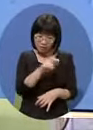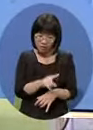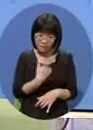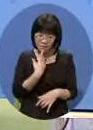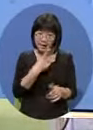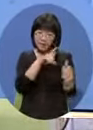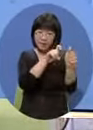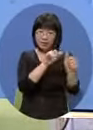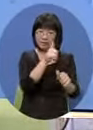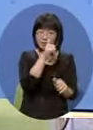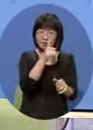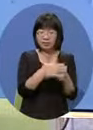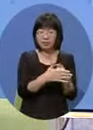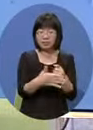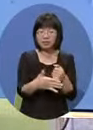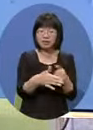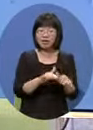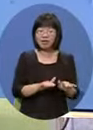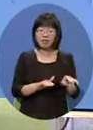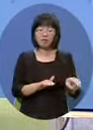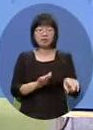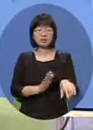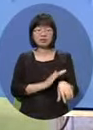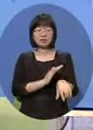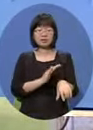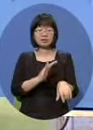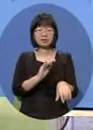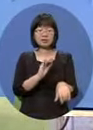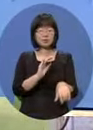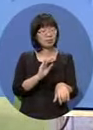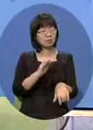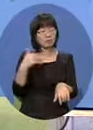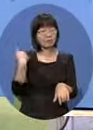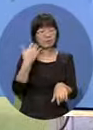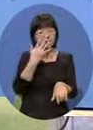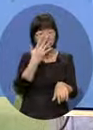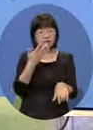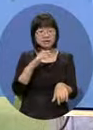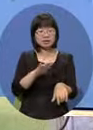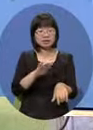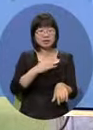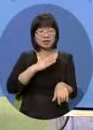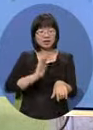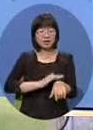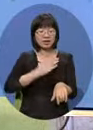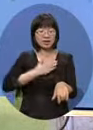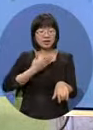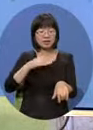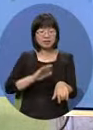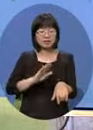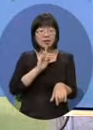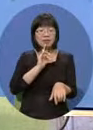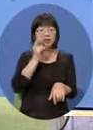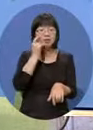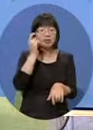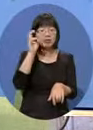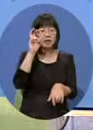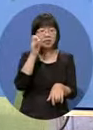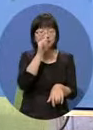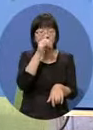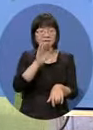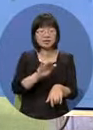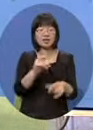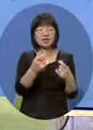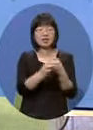협박을 하잖아요. 그래서 애들이 이게 잘못된지 안 잘못된지도 모르는 경우도 있지만 잘못된 걸 알아도 얘기를 못하는 경우가 많은데 네. 그렇게